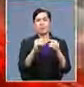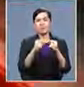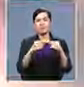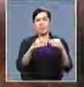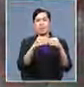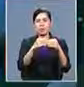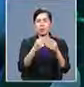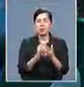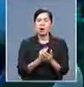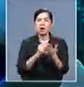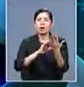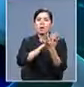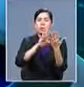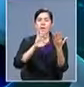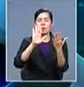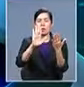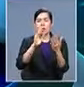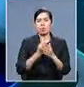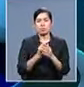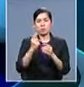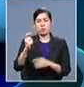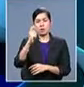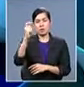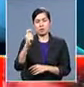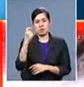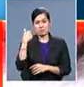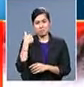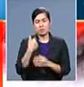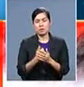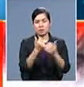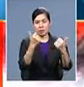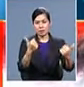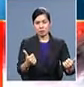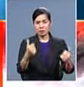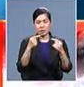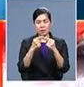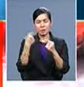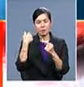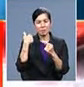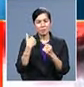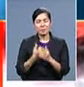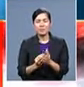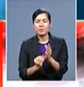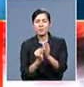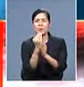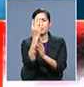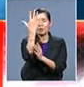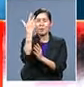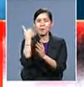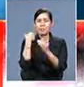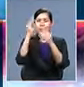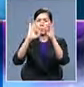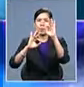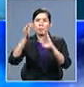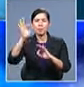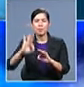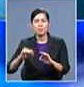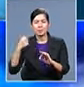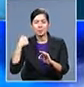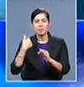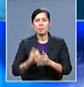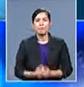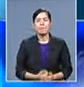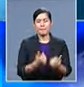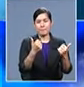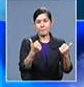ความโดดเด่นของเท่ากันสัปดาห์นี้ก็คือการเข้าสู่ฤดูใบไม้ผลิในเขตอบอุ่นเอเชียตะวันออกตอนบนนะครับจากกราฟิกข้อมูลอากาศข้อมูลข่าวส